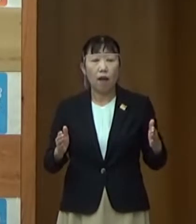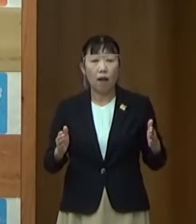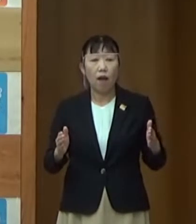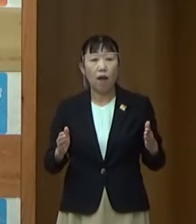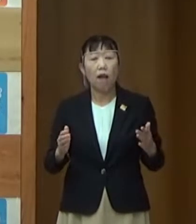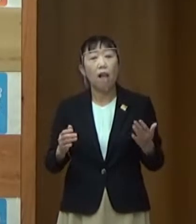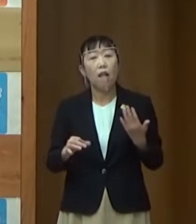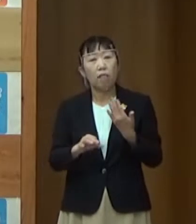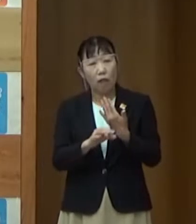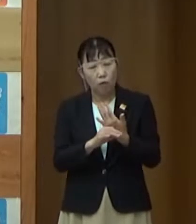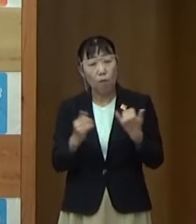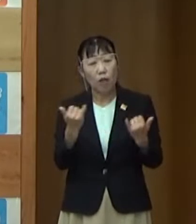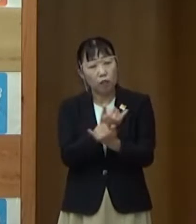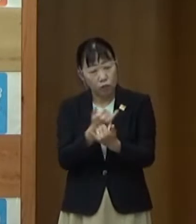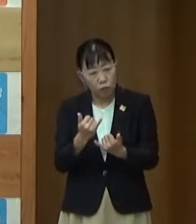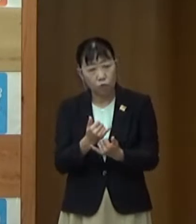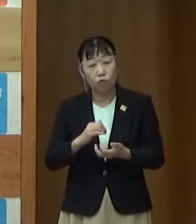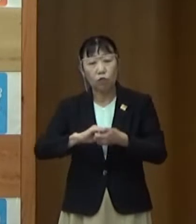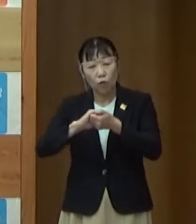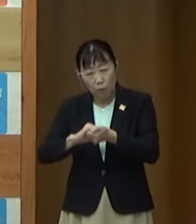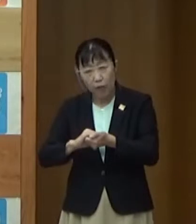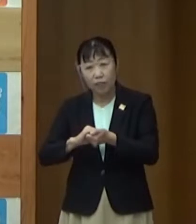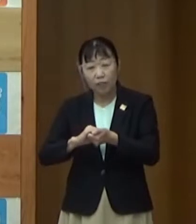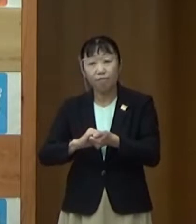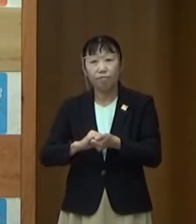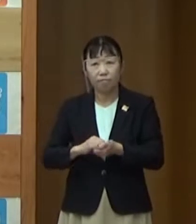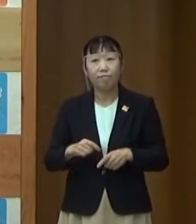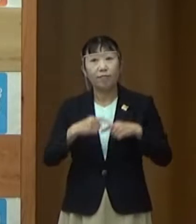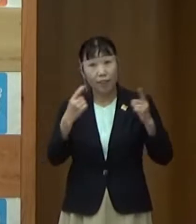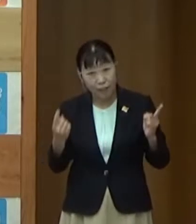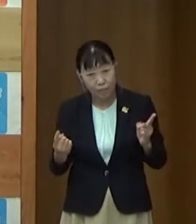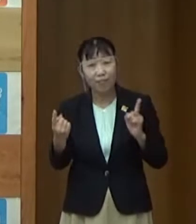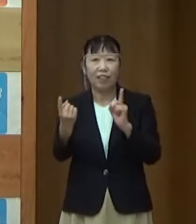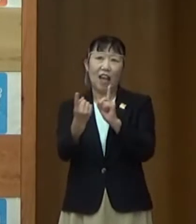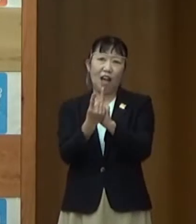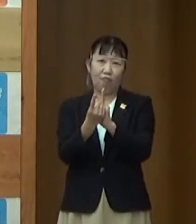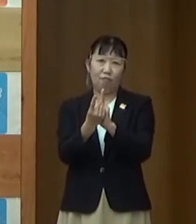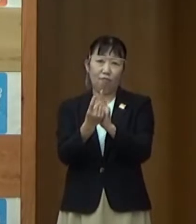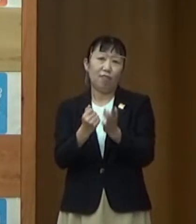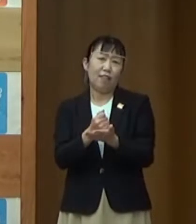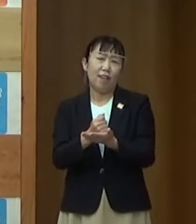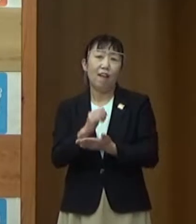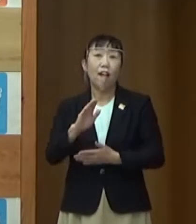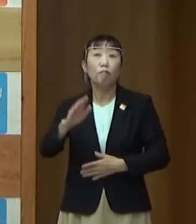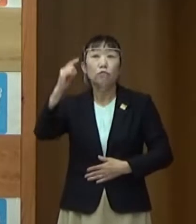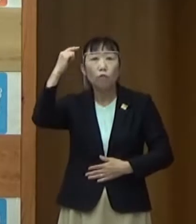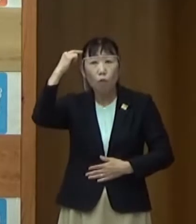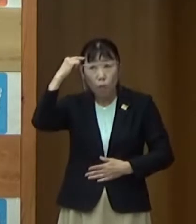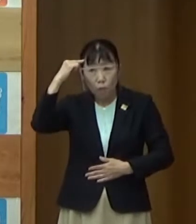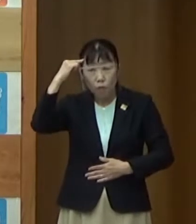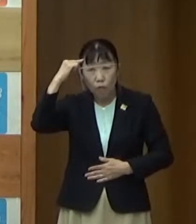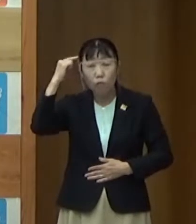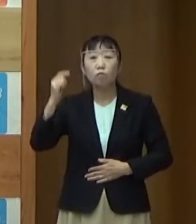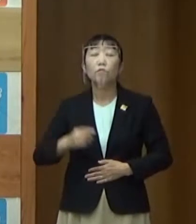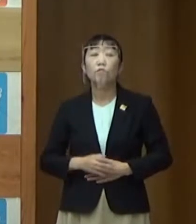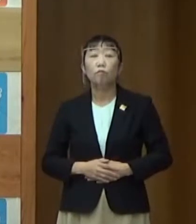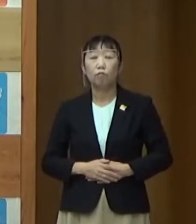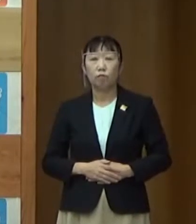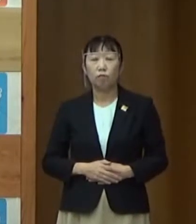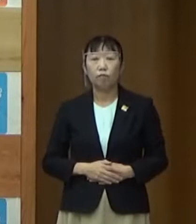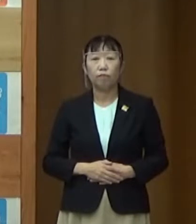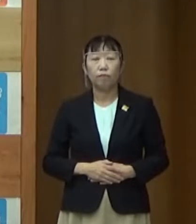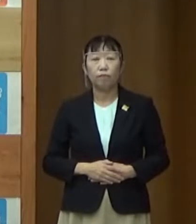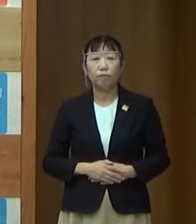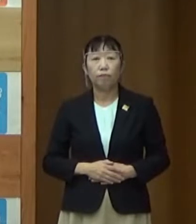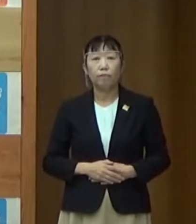親族ですとかご友人ですとか、まあ、久しぶりにお会いをすると、まあ、そういう場面が通常であれば多くなるわけで